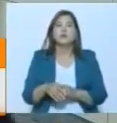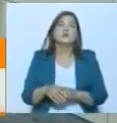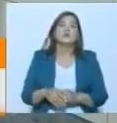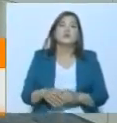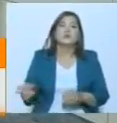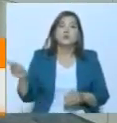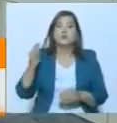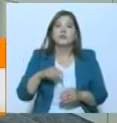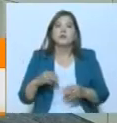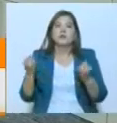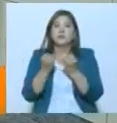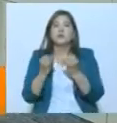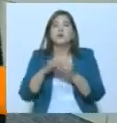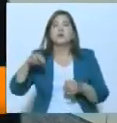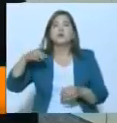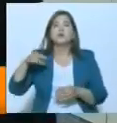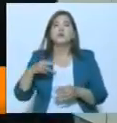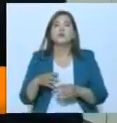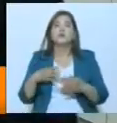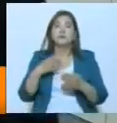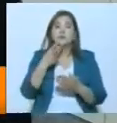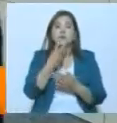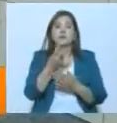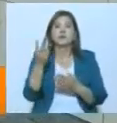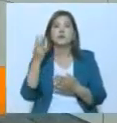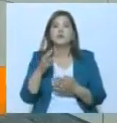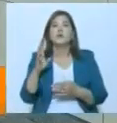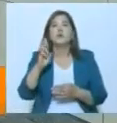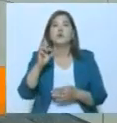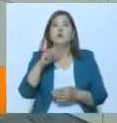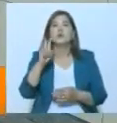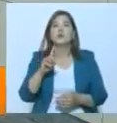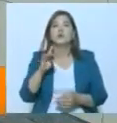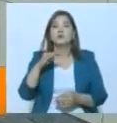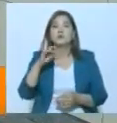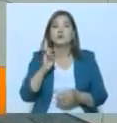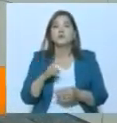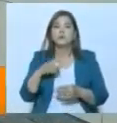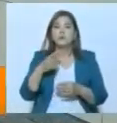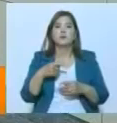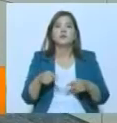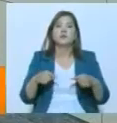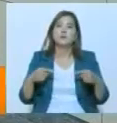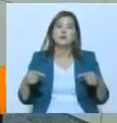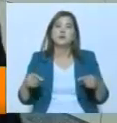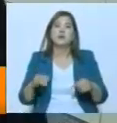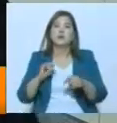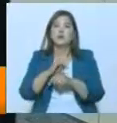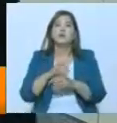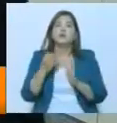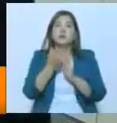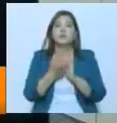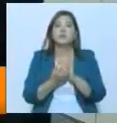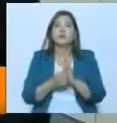келген қонақтарға Маңғыстауды таныстырамыз. Бозжыра, Торыш секілді көрікті жерлерге апаруды жоспарлап отырмыз. Сондай-ақ туристерді Ақтаудағы